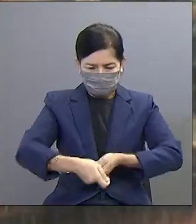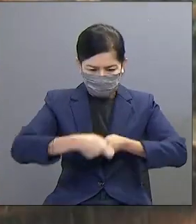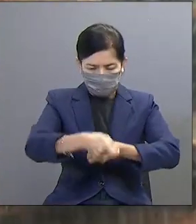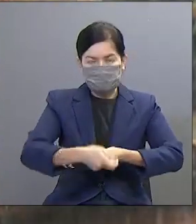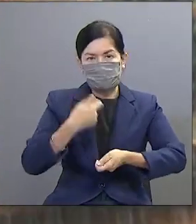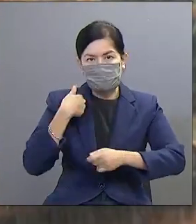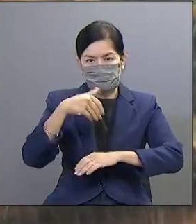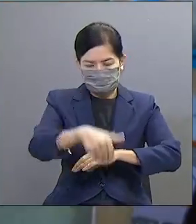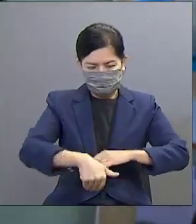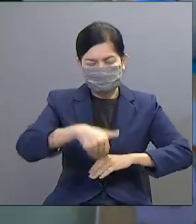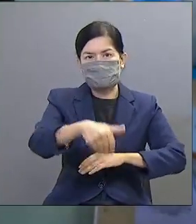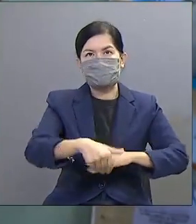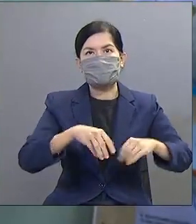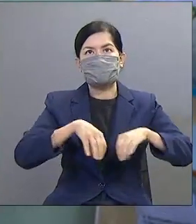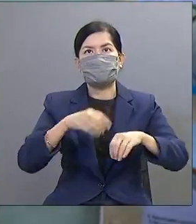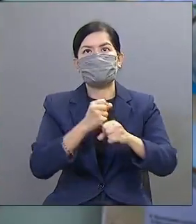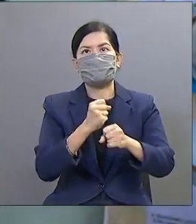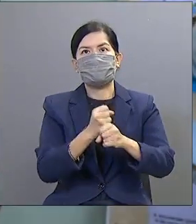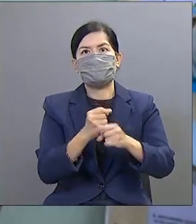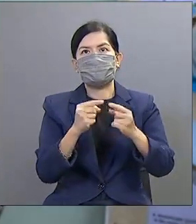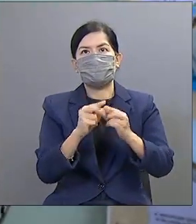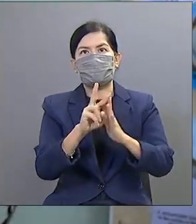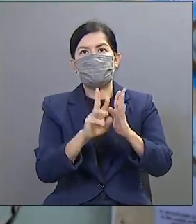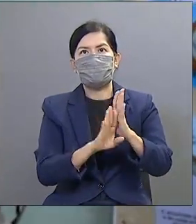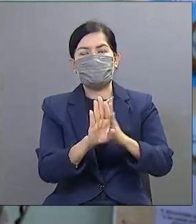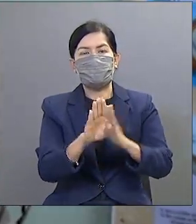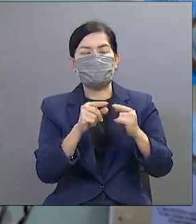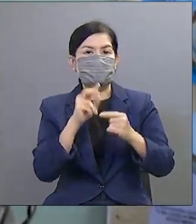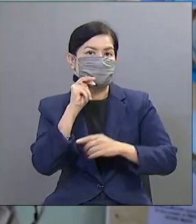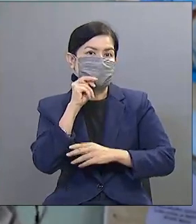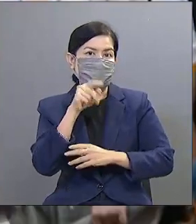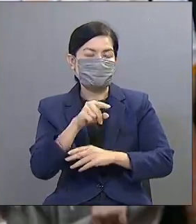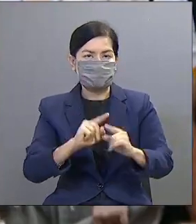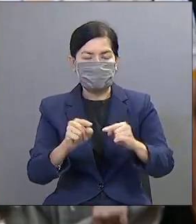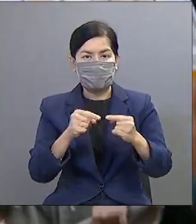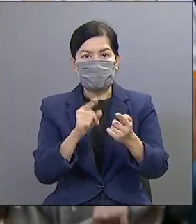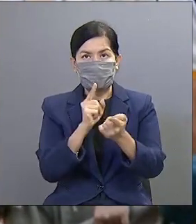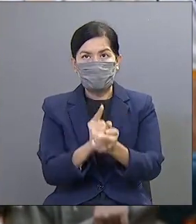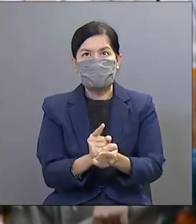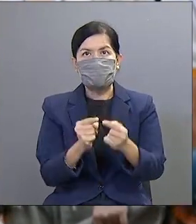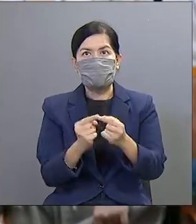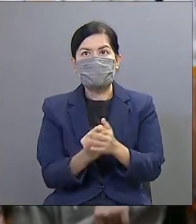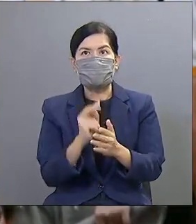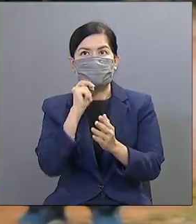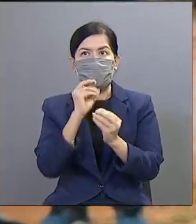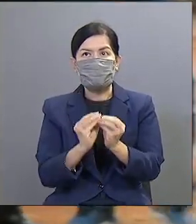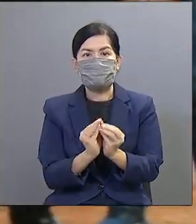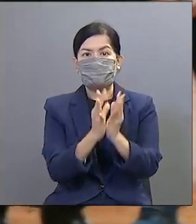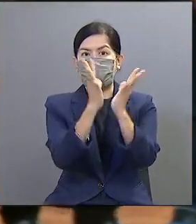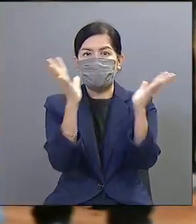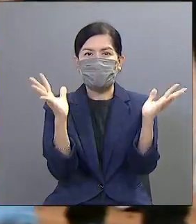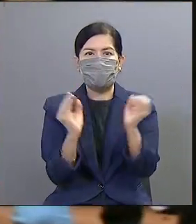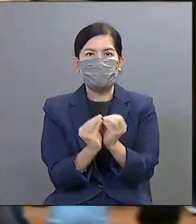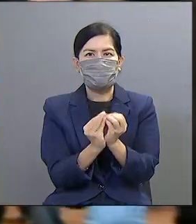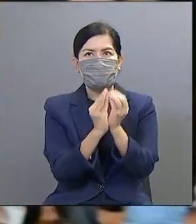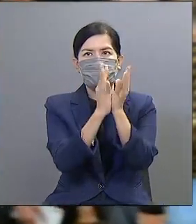แล้จะสร้างระบบขนาดยับประโศวา บริเวนนั้นเป็นน้ผู้ วันนี้เป็นแ่งท่องเทียวให้กับประชา